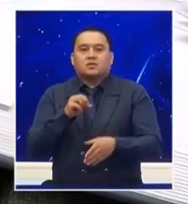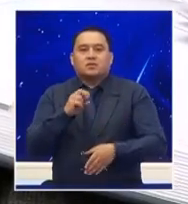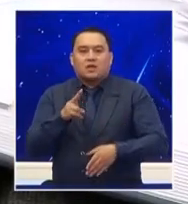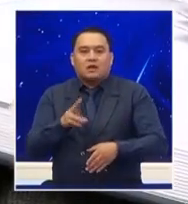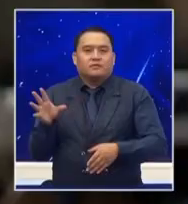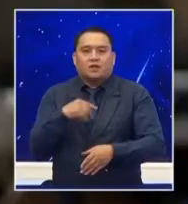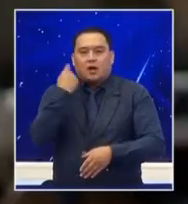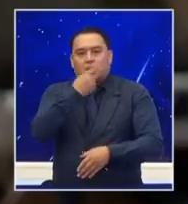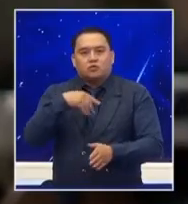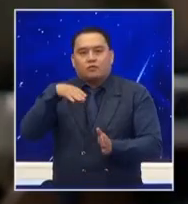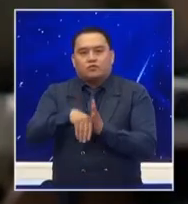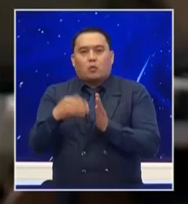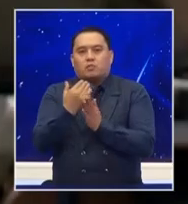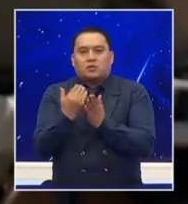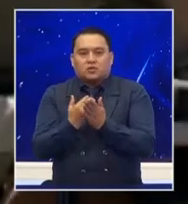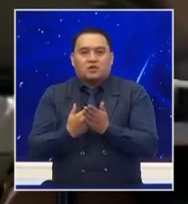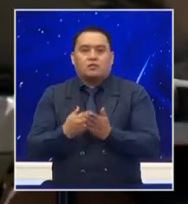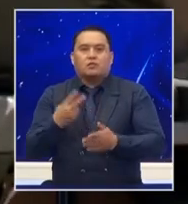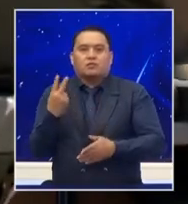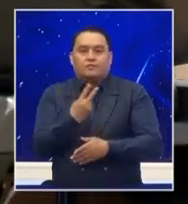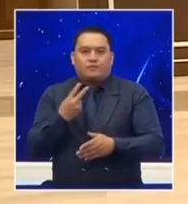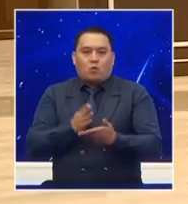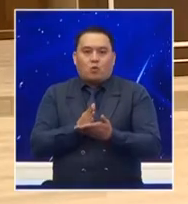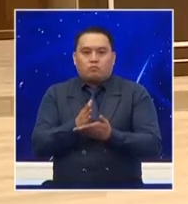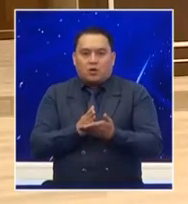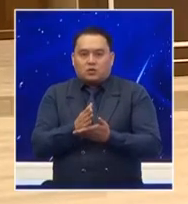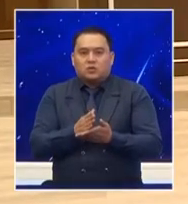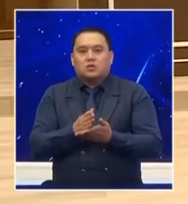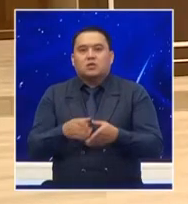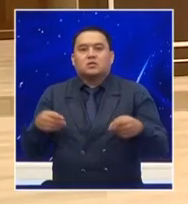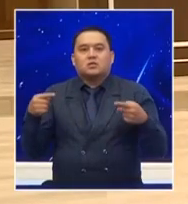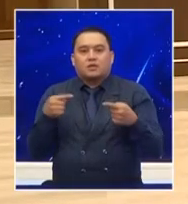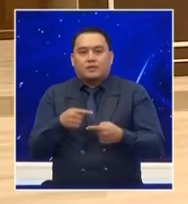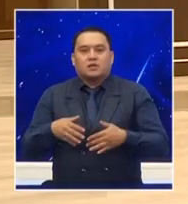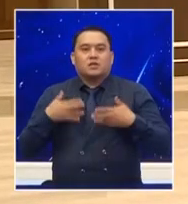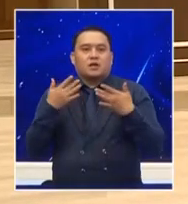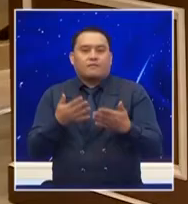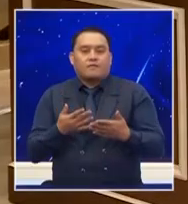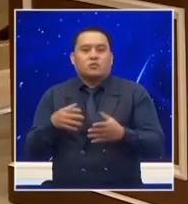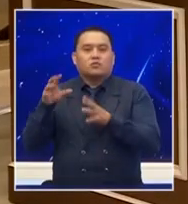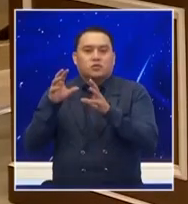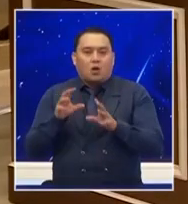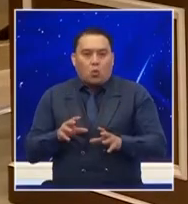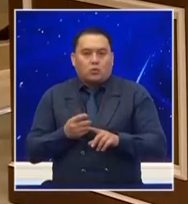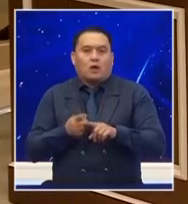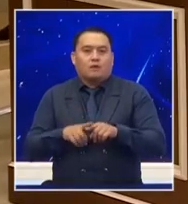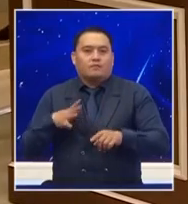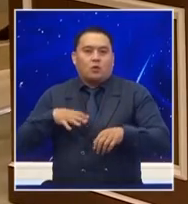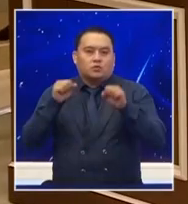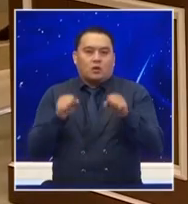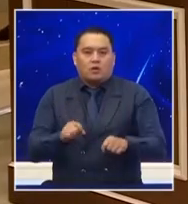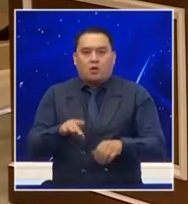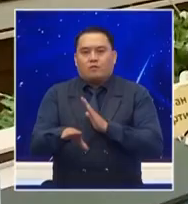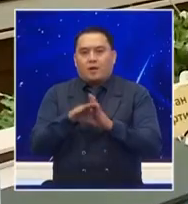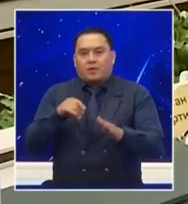ЦИК, все лица, включенные в партийные списки двух политических партий, соответствуют требованиям Конституции и Конституционного закона